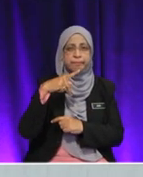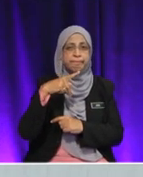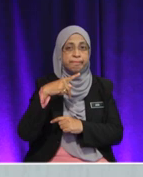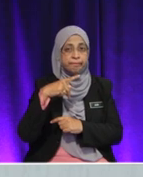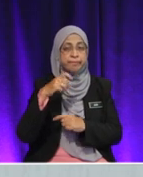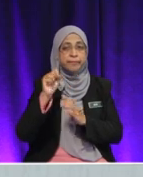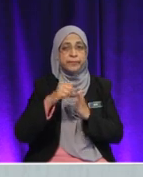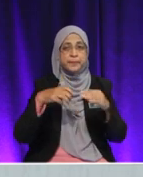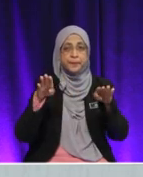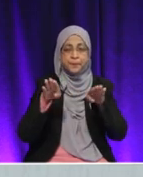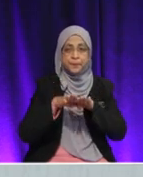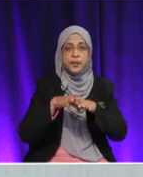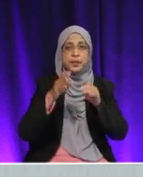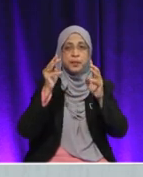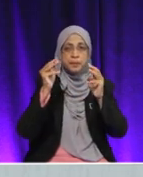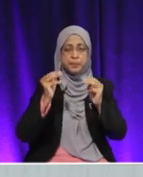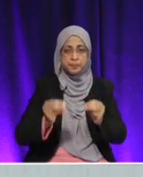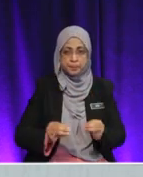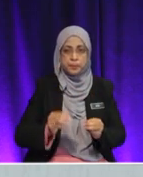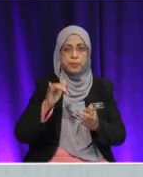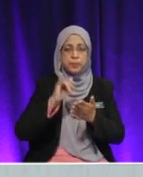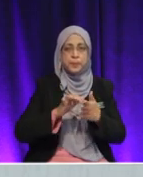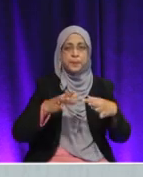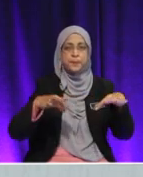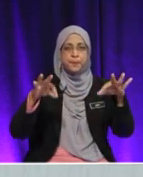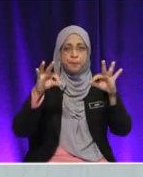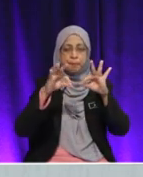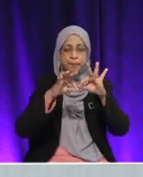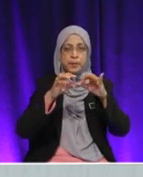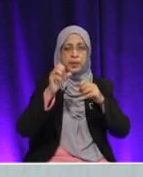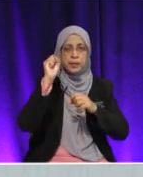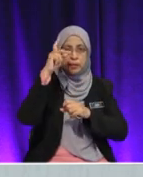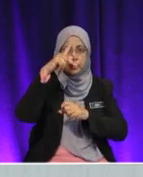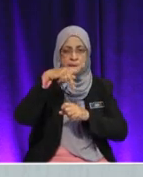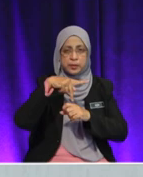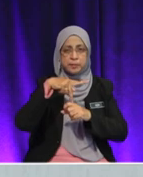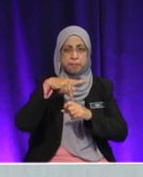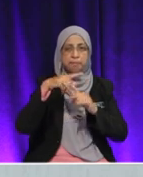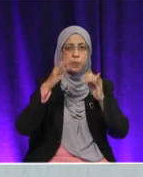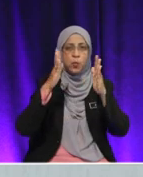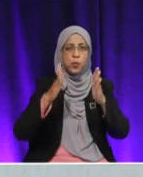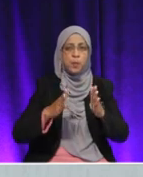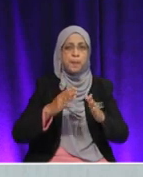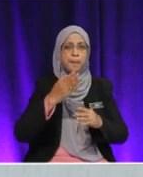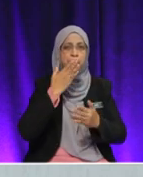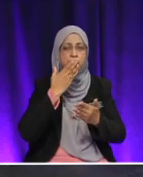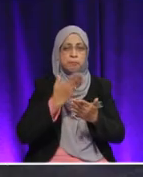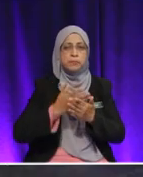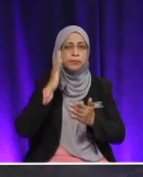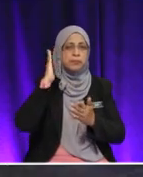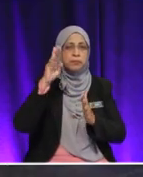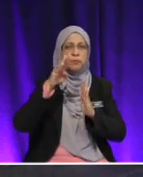kemanusiaan antara kalangan masyarakat dan sikap beringsan moral semakin akan berkurang tepat sekali jawaban